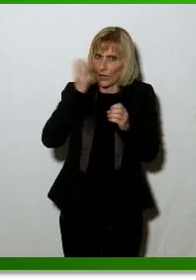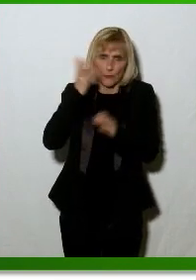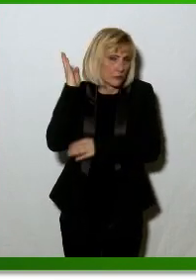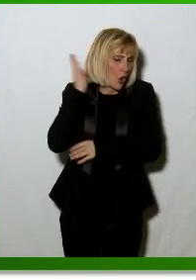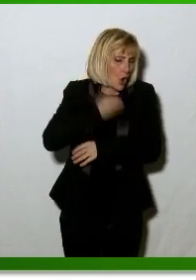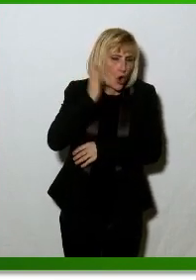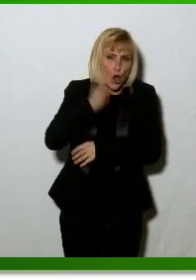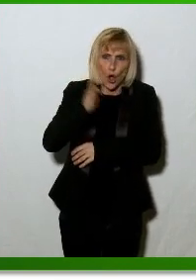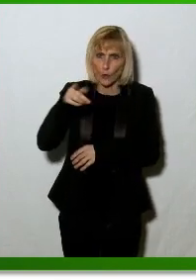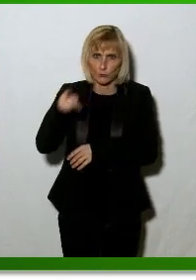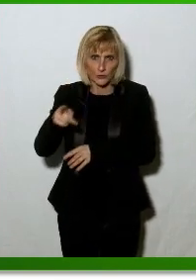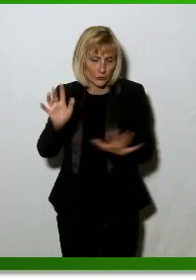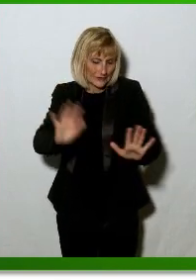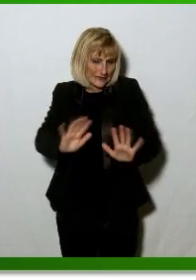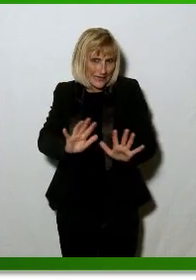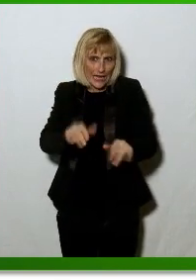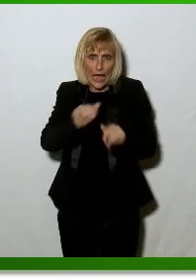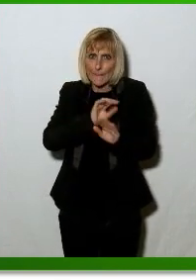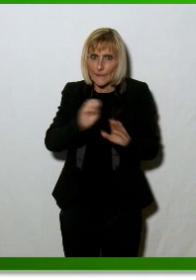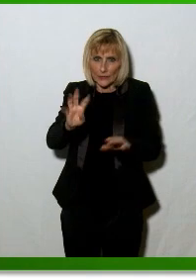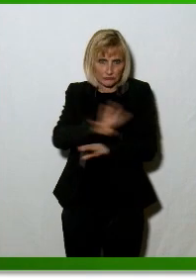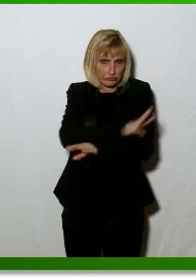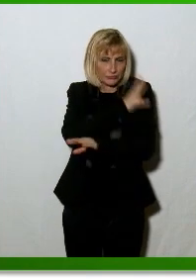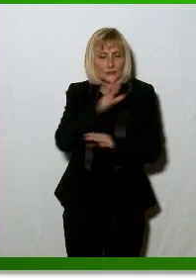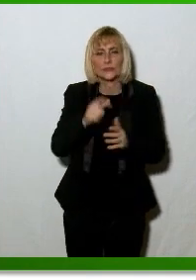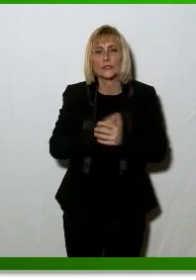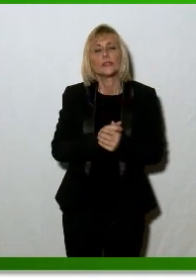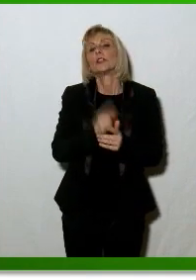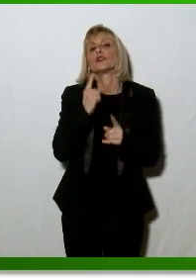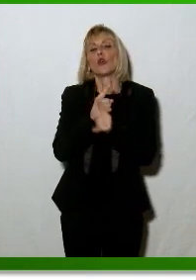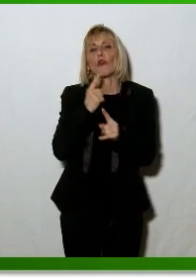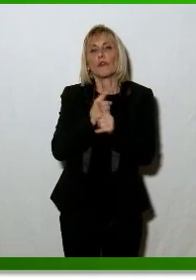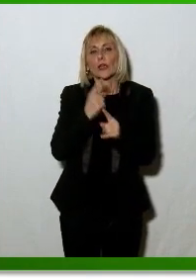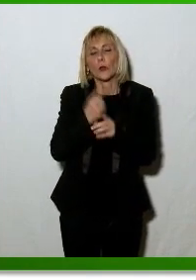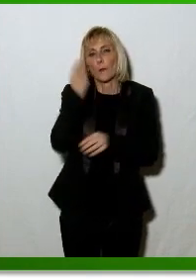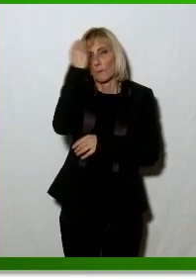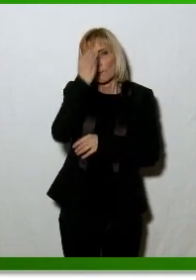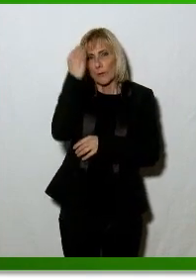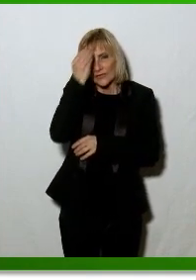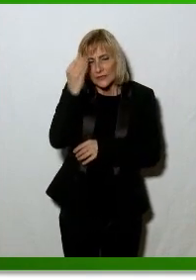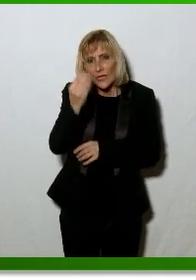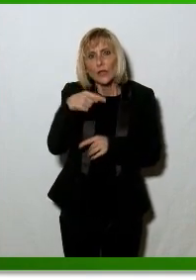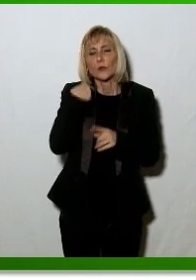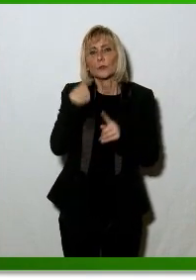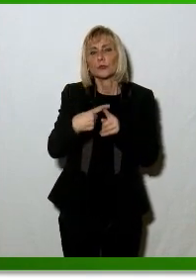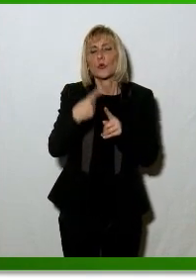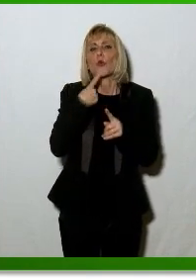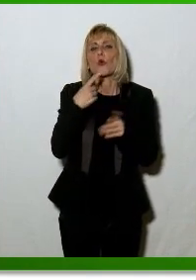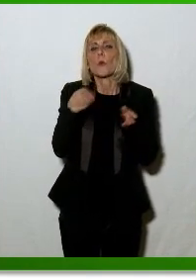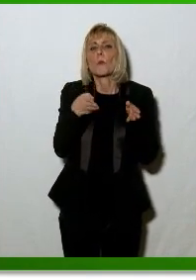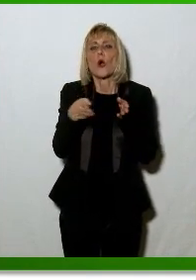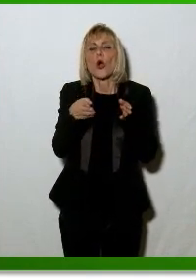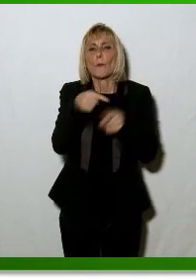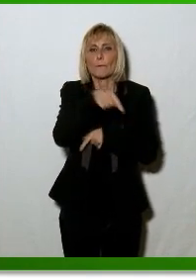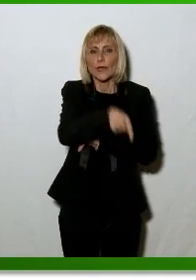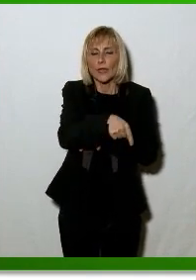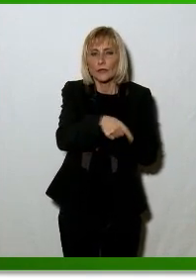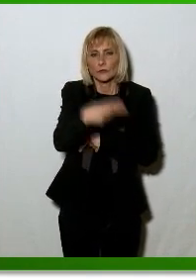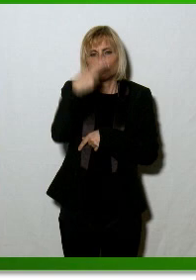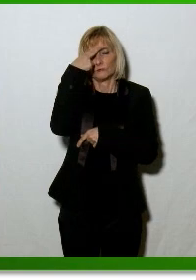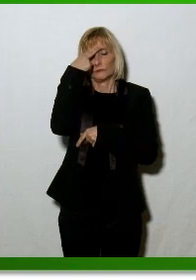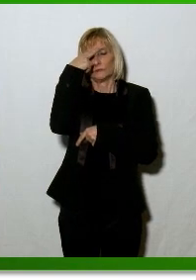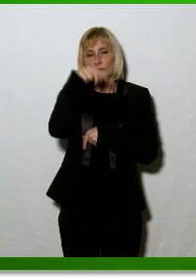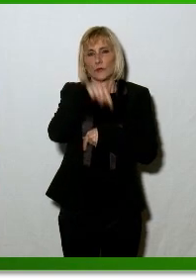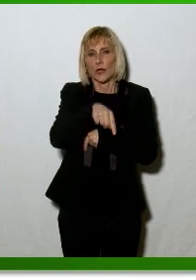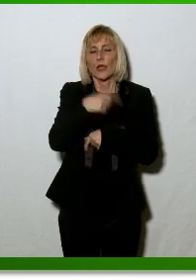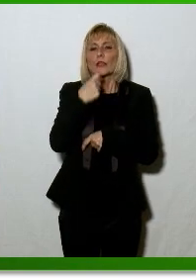stati drammatici è doveroso un pensiero e un momento di raccoglimento per chi ha perso